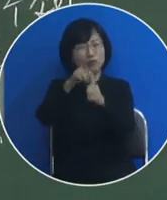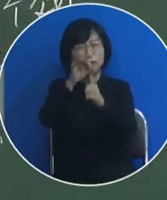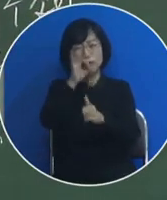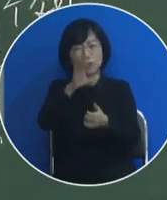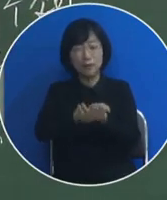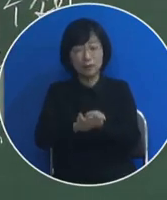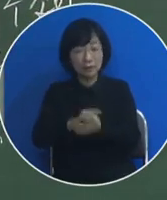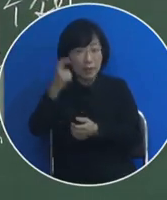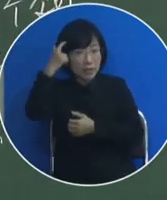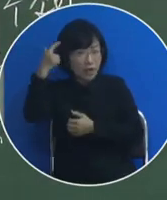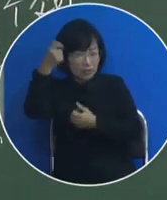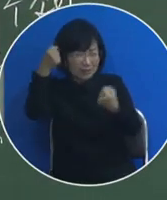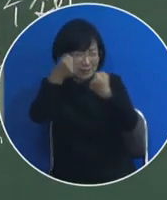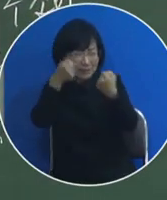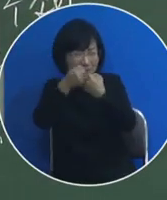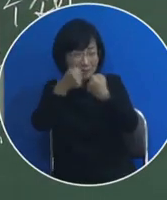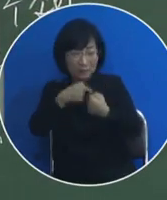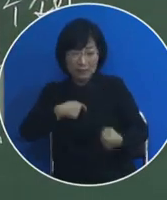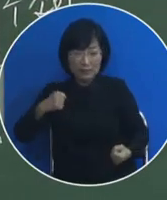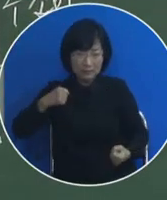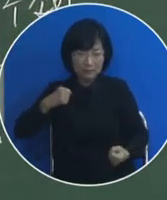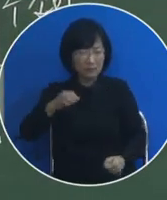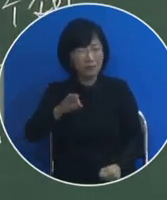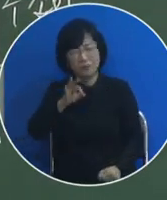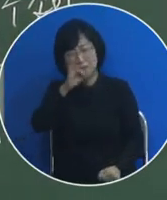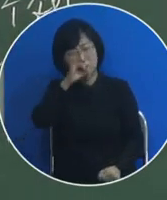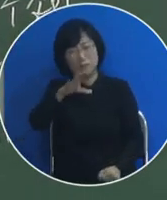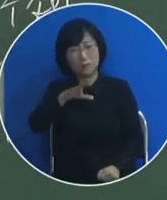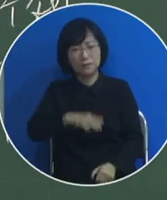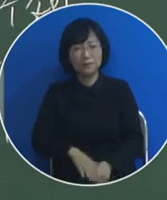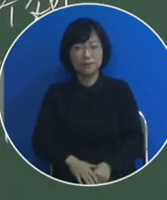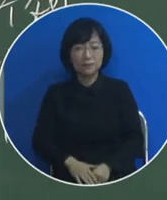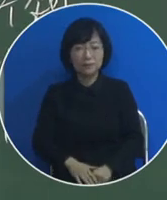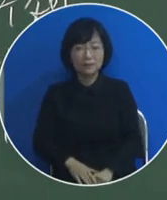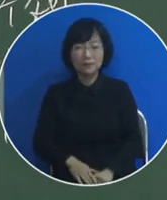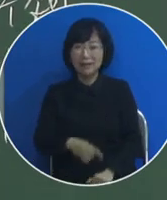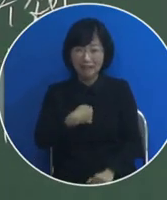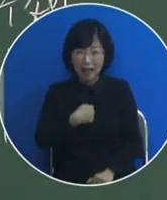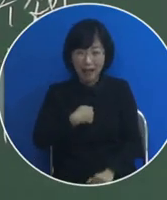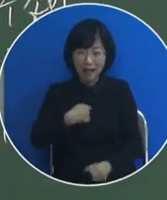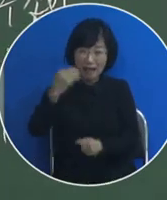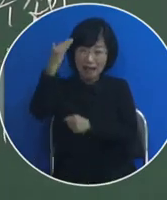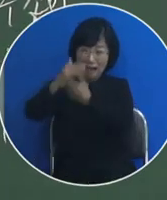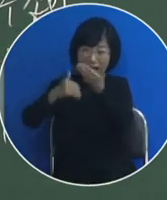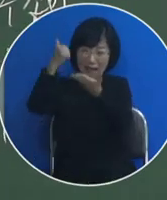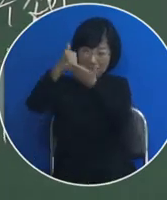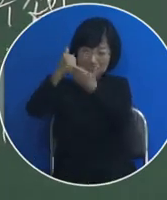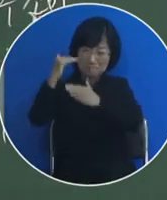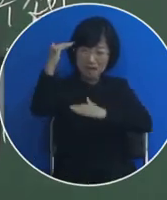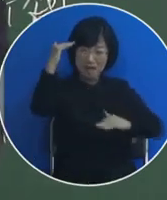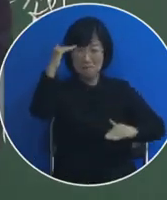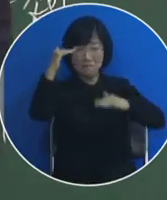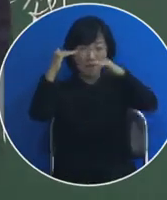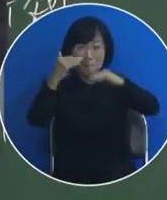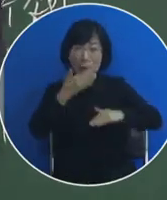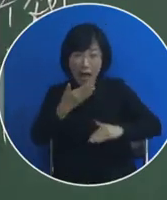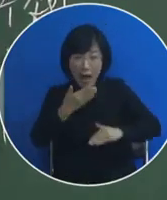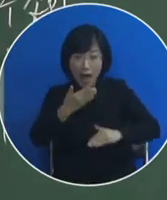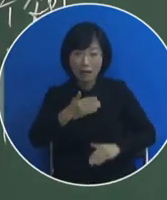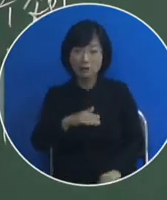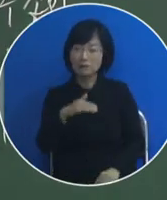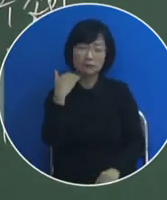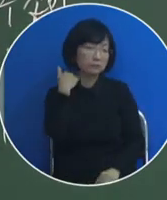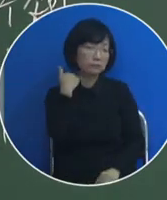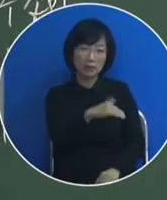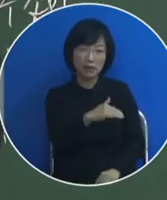이길 수 없습니다. I cannot overcome in the spiritual battle. 나라고 하는 존재는 하나님처럼 될 수가 없습니다. And I cannot become like God. 그래서